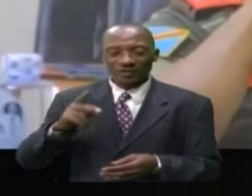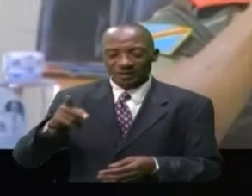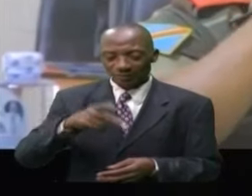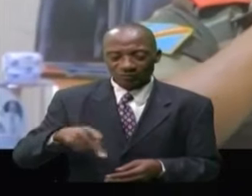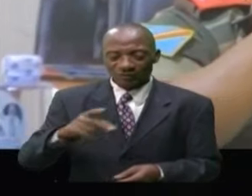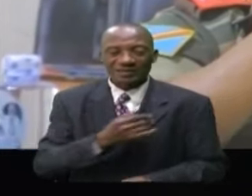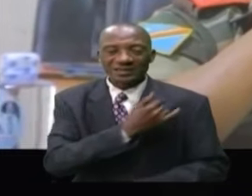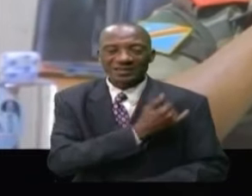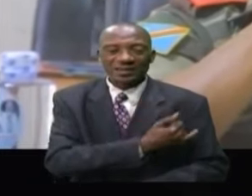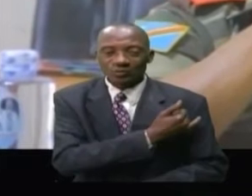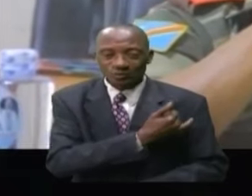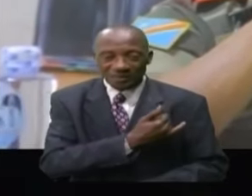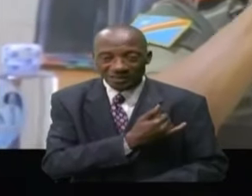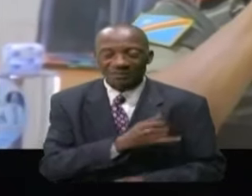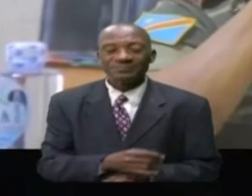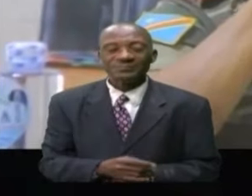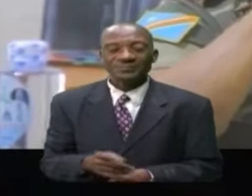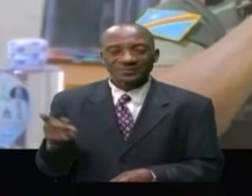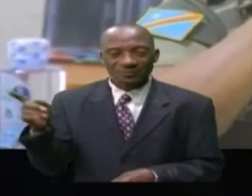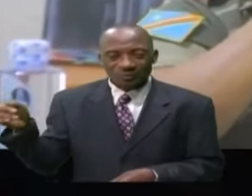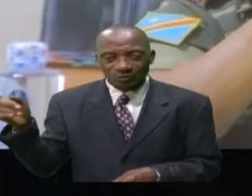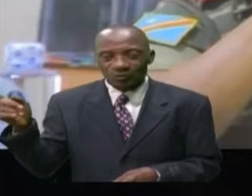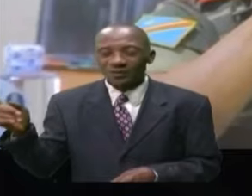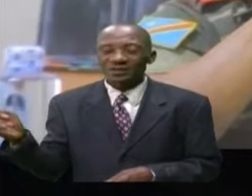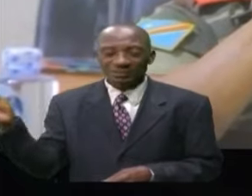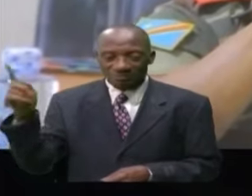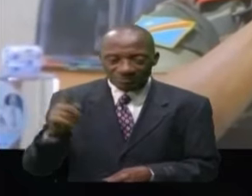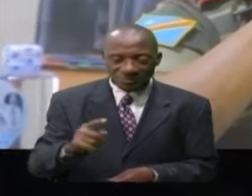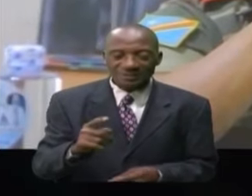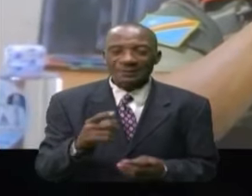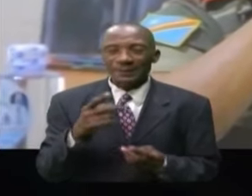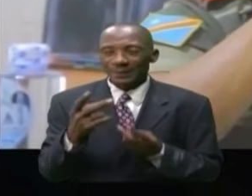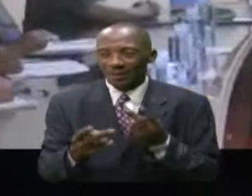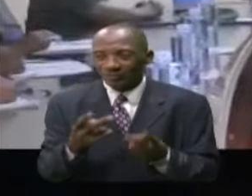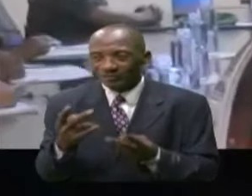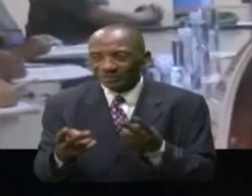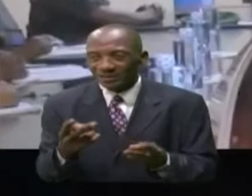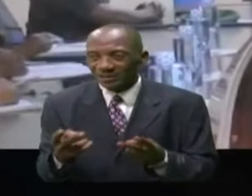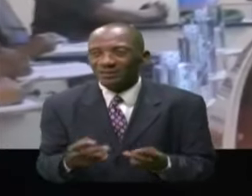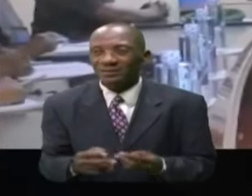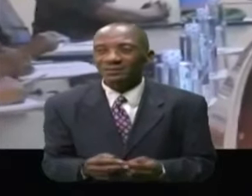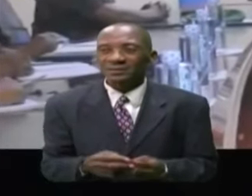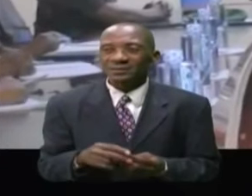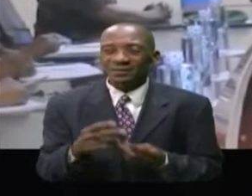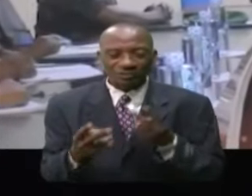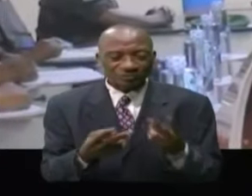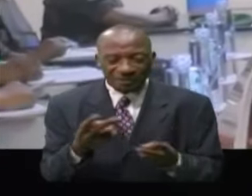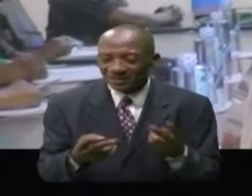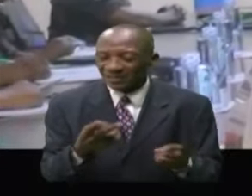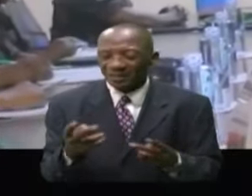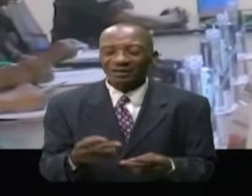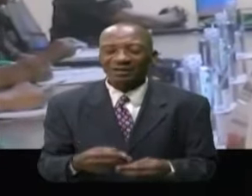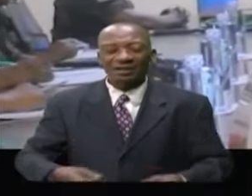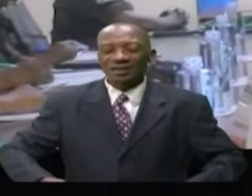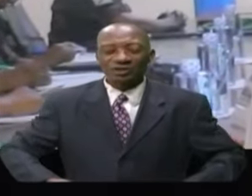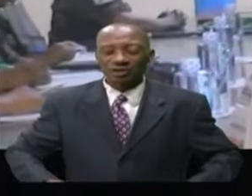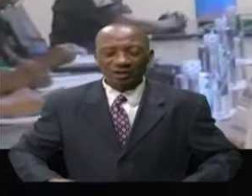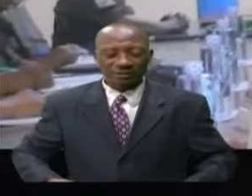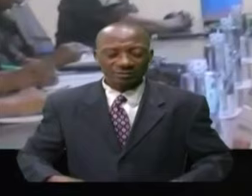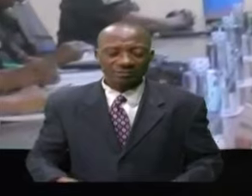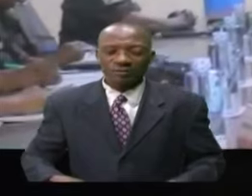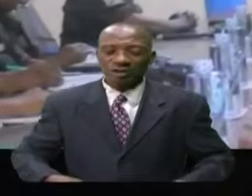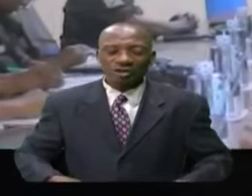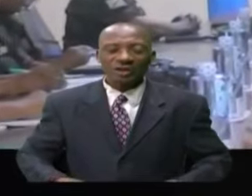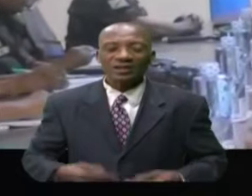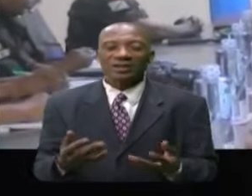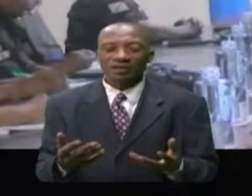sécuritaire marqué par une accalmie observée en ce jour sur toute l'étendue de la province de l'Ituri pour le lieutenant général Luboyanka Shuma Djouni.